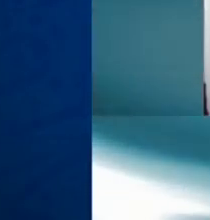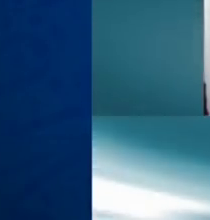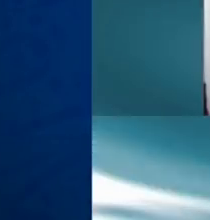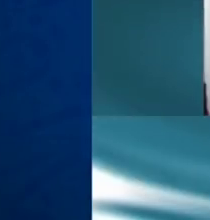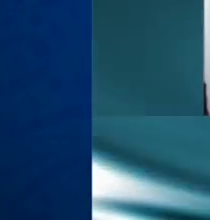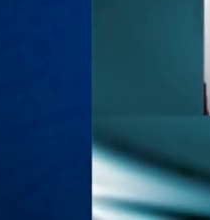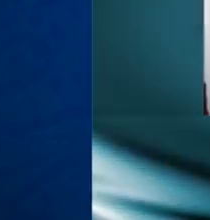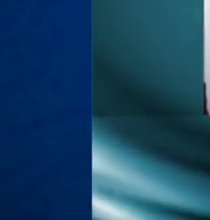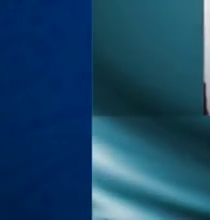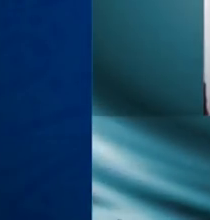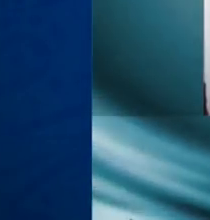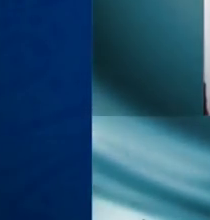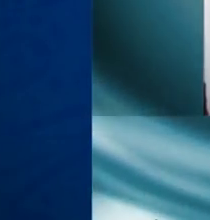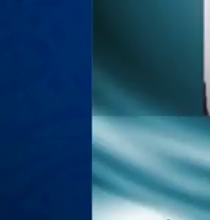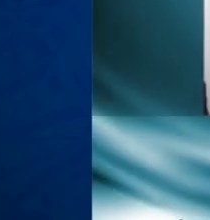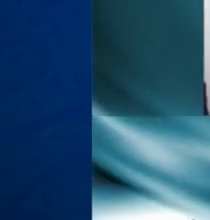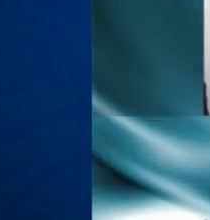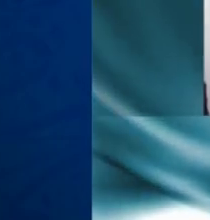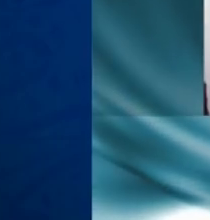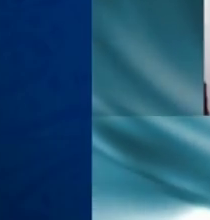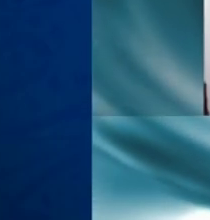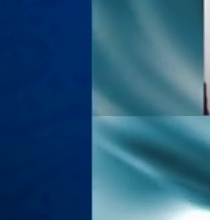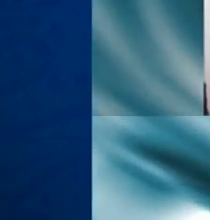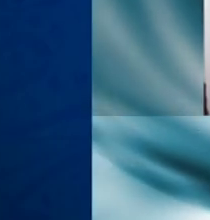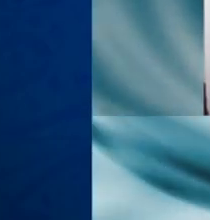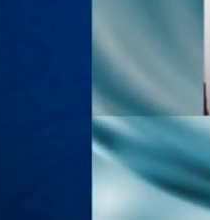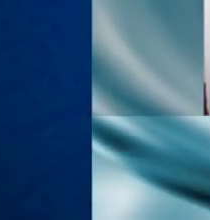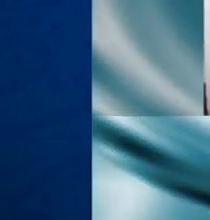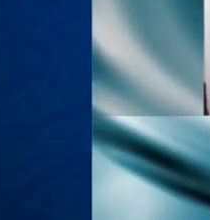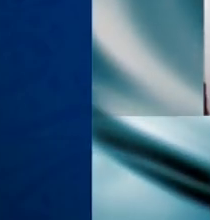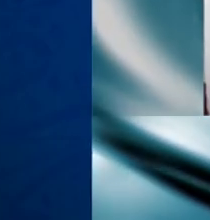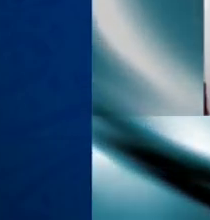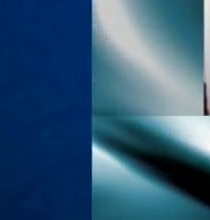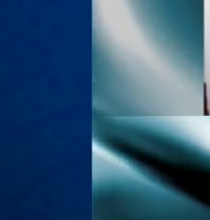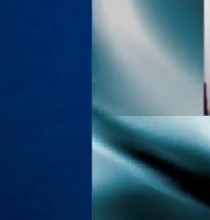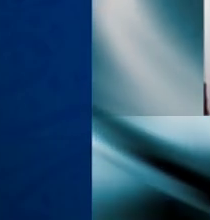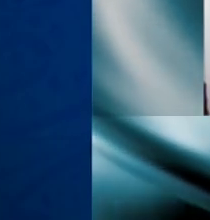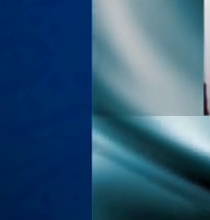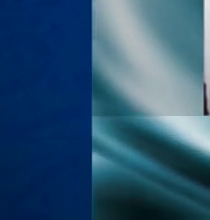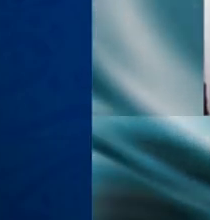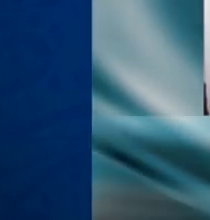Namoz, siz bilan biz o'qiyotgan namoz, demak, fiqhiy namoz. Namozni sirtda.